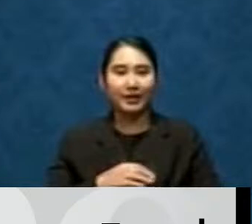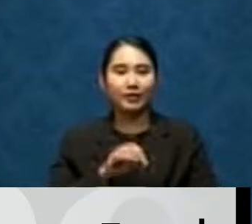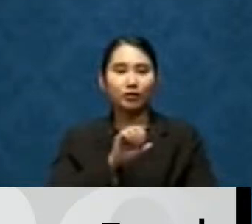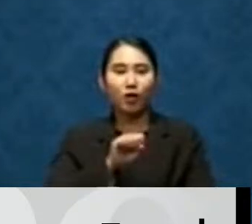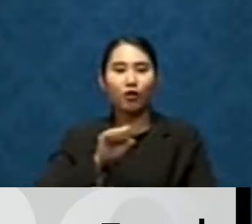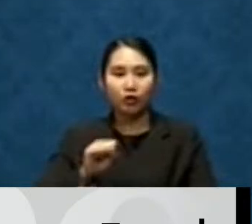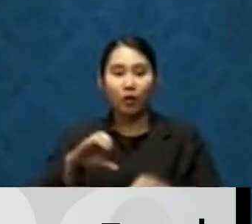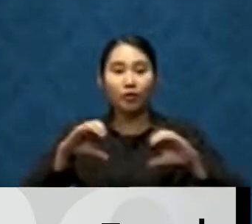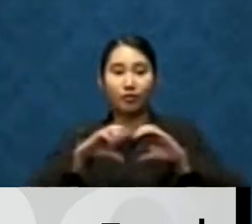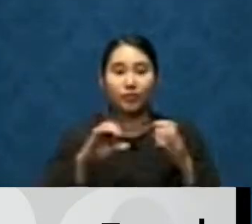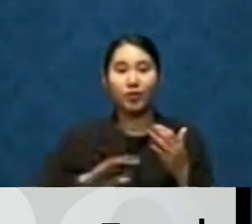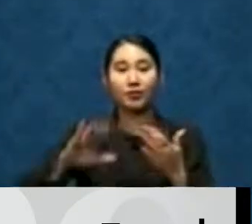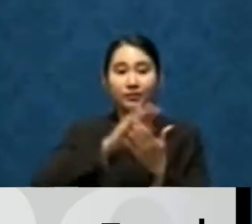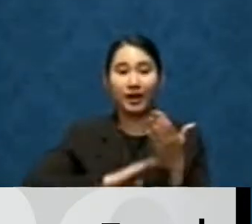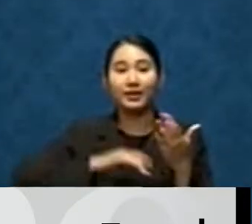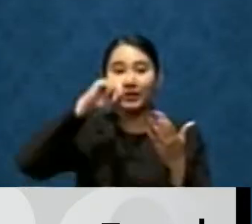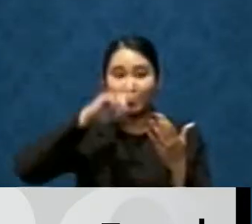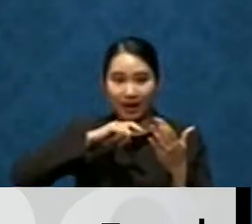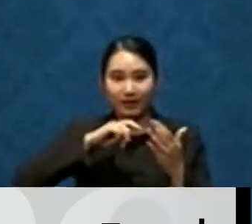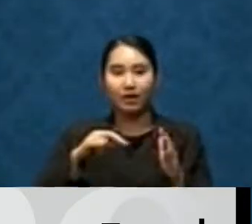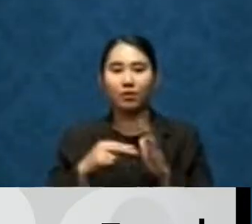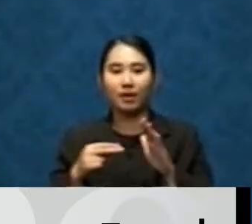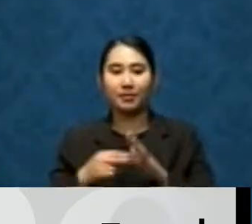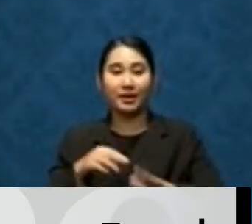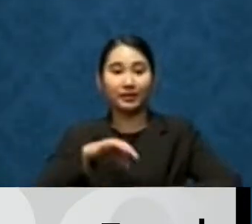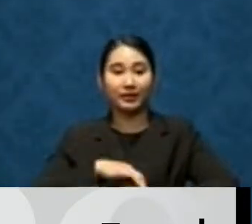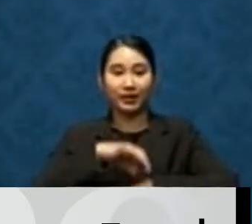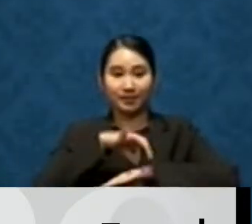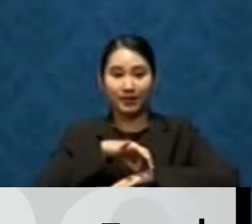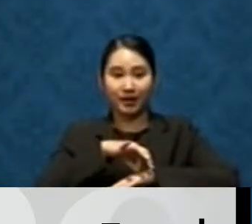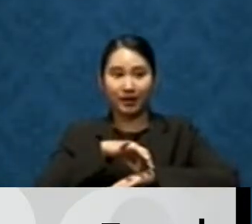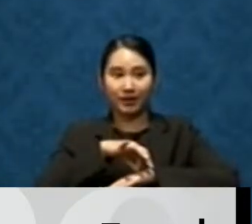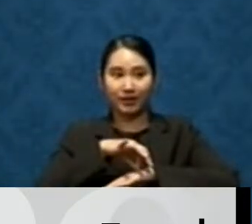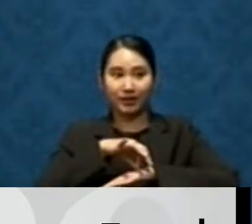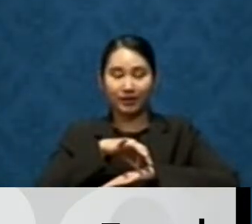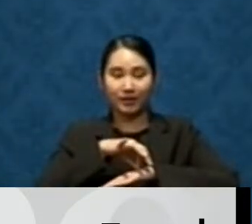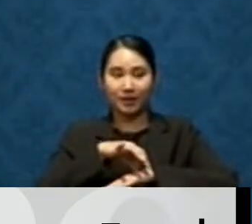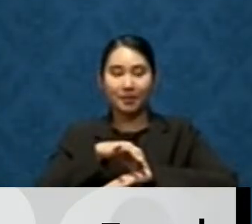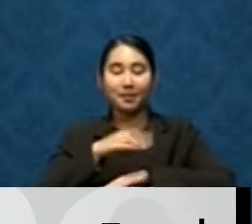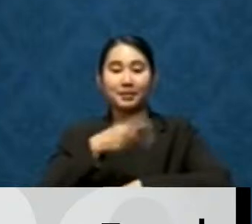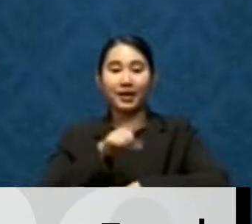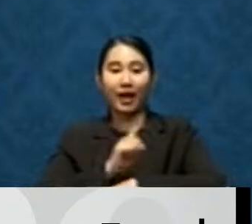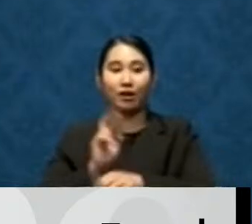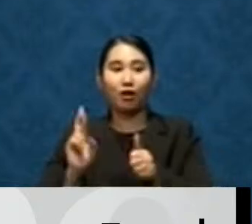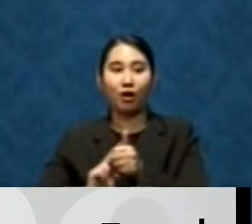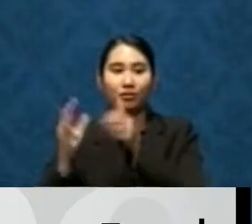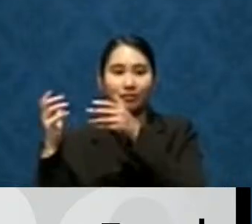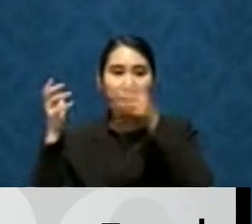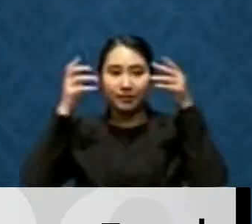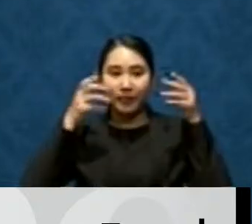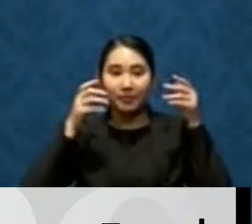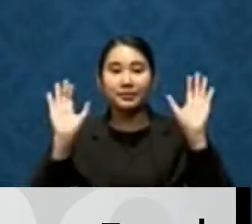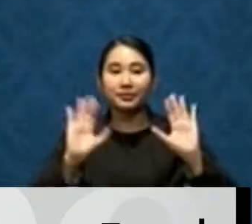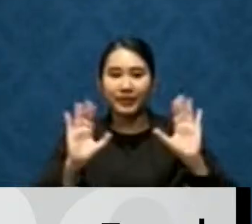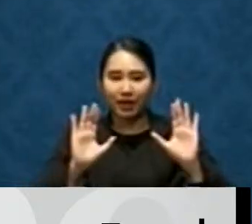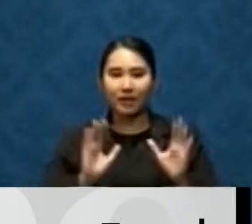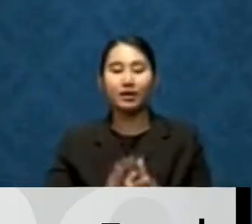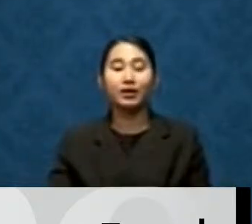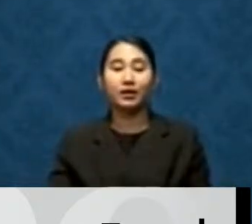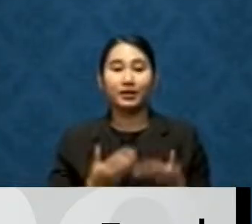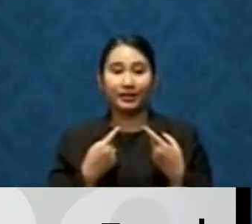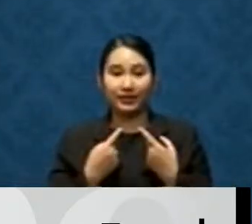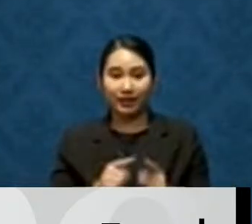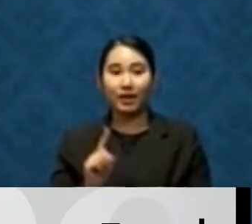ภูมิใจไทยไม่ได้ไปปราศัยในฐานะที่เป็นส.ส.หรือเป็นรองประธานสภาผู้แทนราษฎรแต่ถึงยังไงก็ตาม